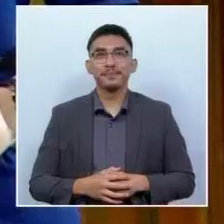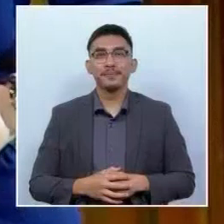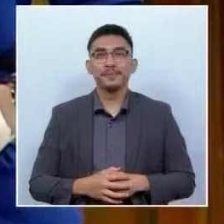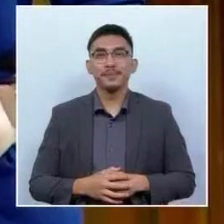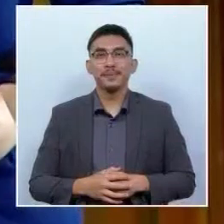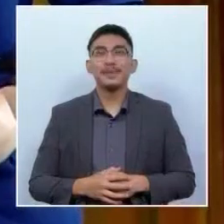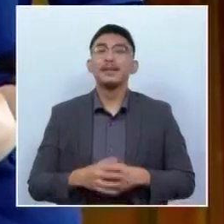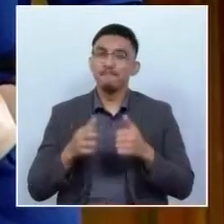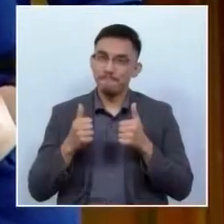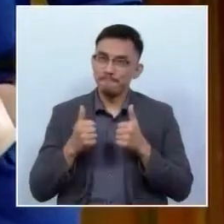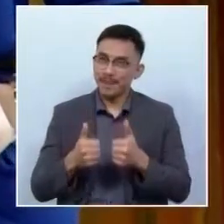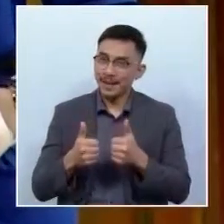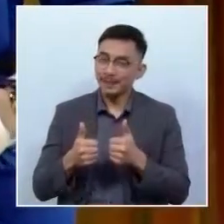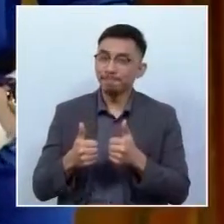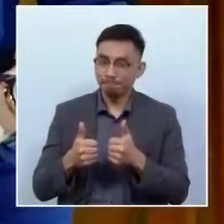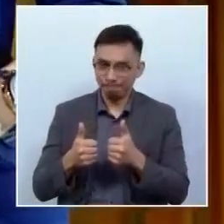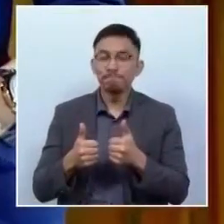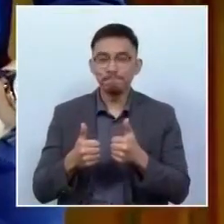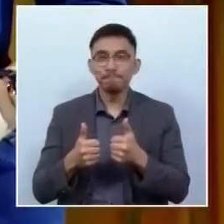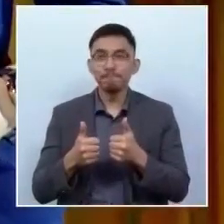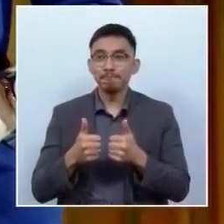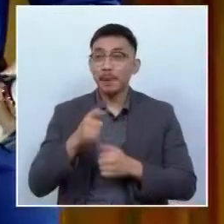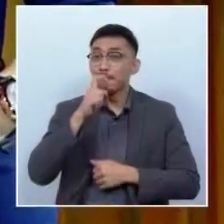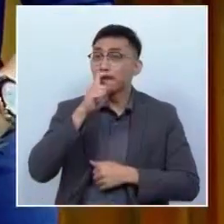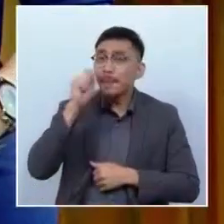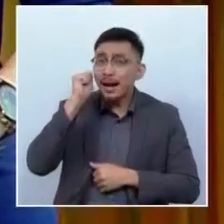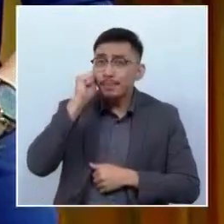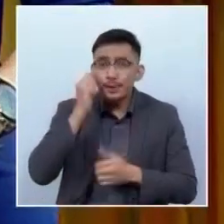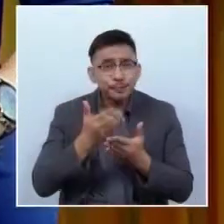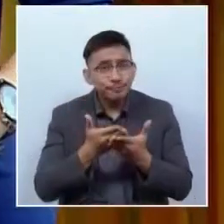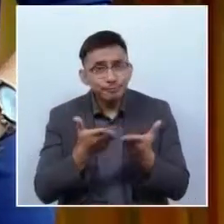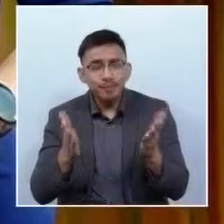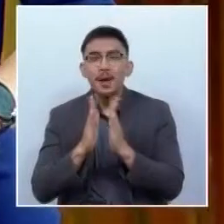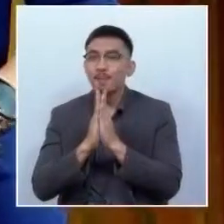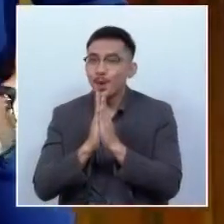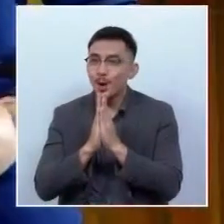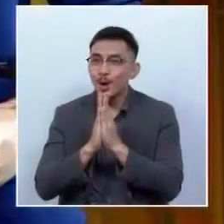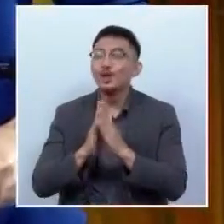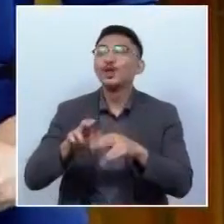Baik. Bapak Ibu, kami persilakan duduk kembali.